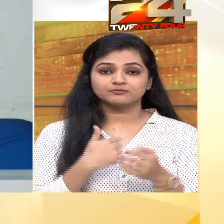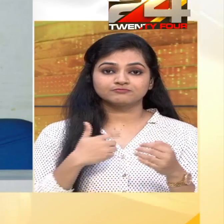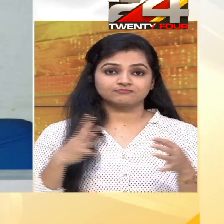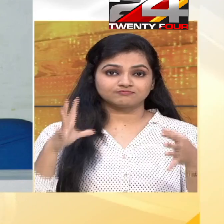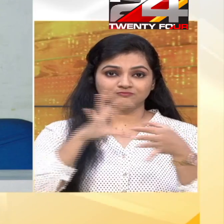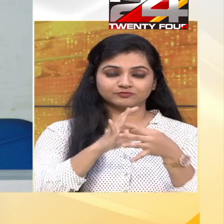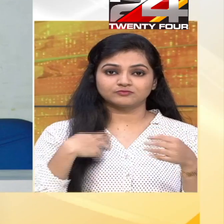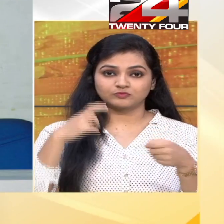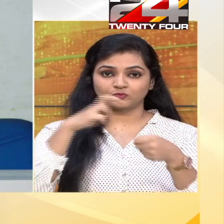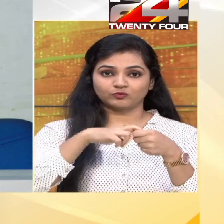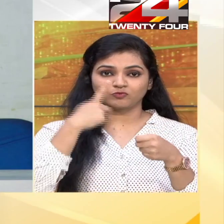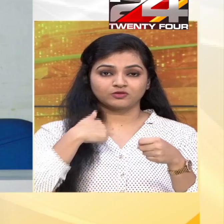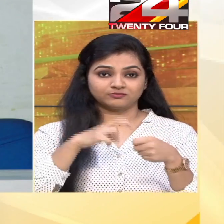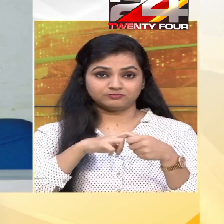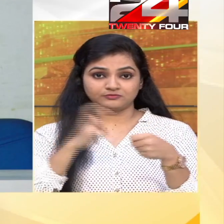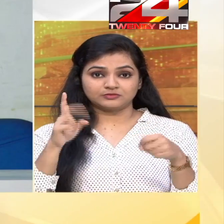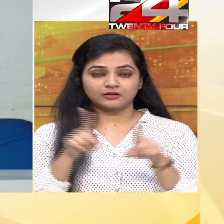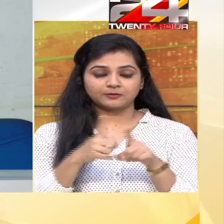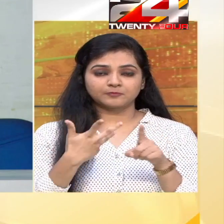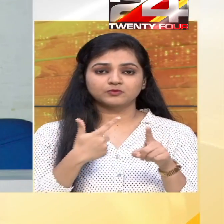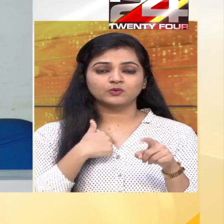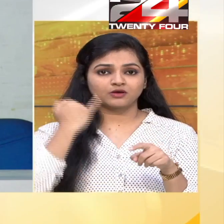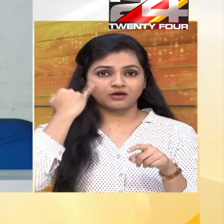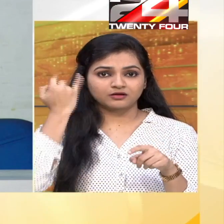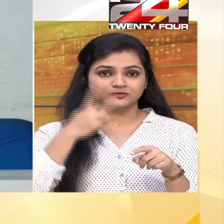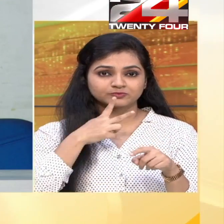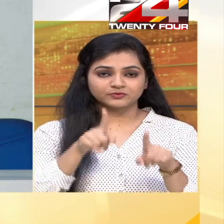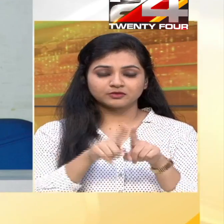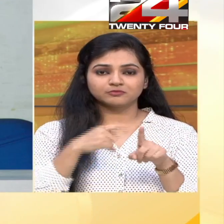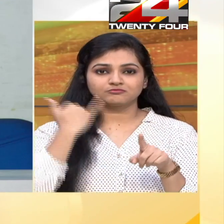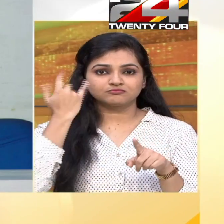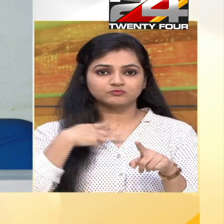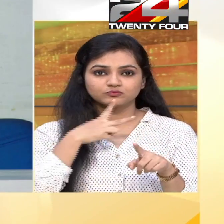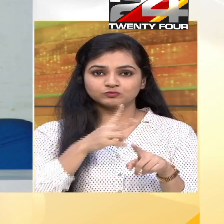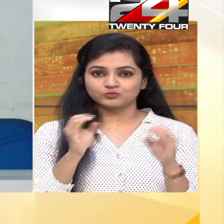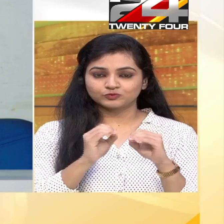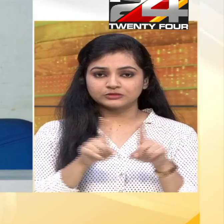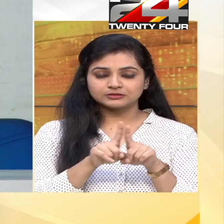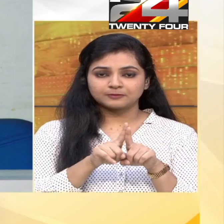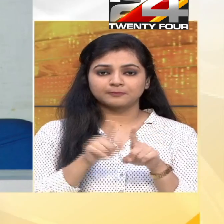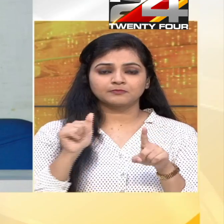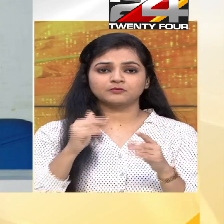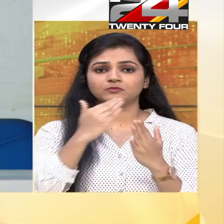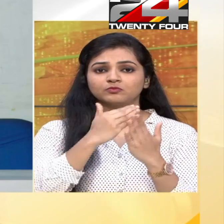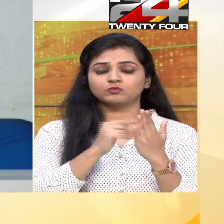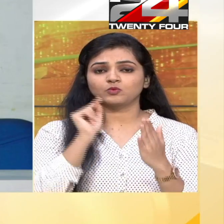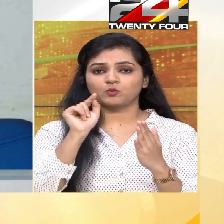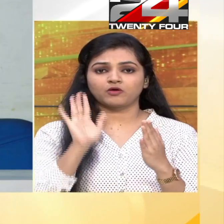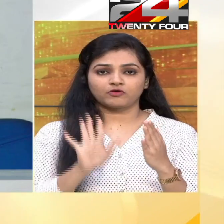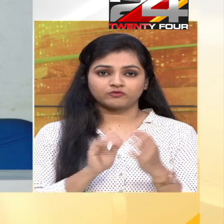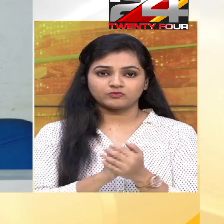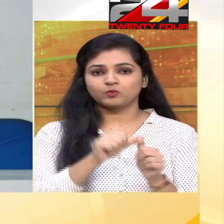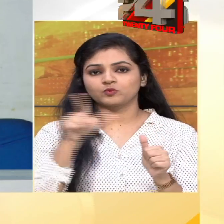പങ്കെടുക്കേണ്ട ഏതെങ്കിലും ഒരു കാര്യത്തിൽ പങ്കെടുക്കാതിരിക്കുകയാണെങ്കിൽ, അല്ലെങ്കിൽ അഭിപ്രായം പറയേണ്ട ഏതെങ്കിലും കാര്യത്തിൽ അഭിപ്രായം പറയാതിരിക്കുകയാണെങ്കിൽ അതിന് അതിൻ്റെതായ എന്തെങ്കിലും ഒരു കാരണം ഉണ്ടാകും എന്നുള്ളത് എല്ലാവർക്കും